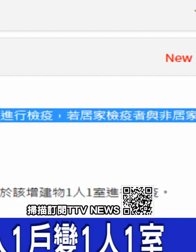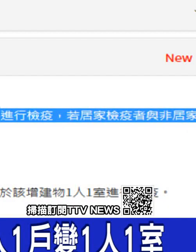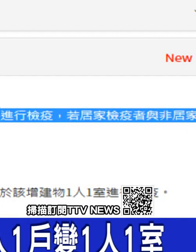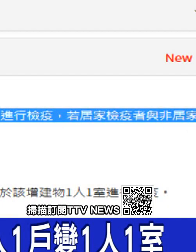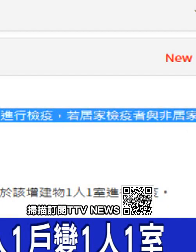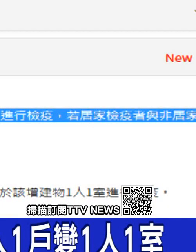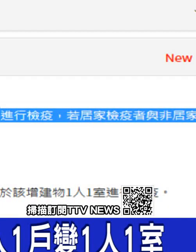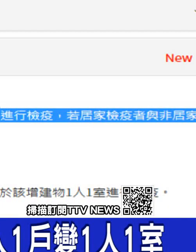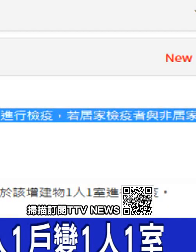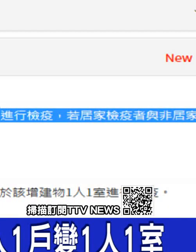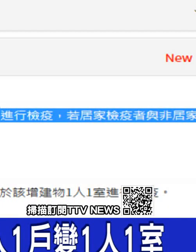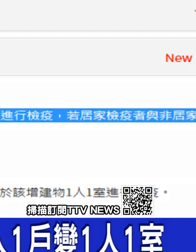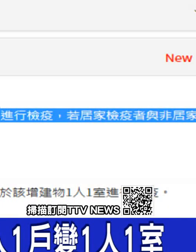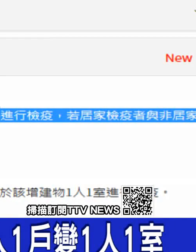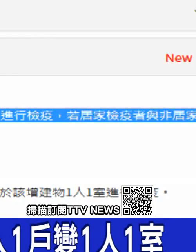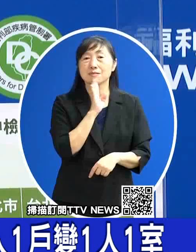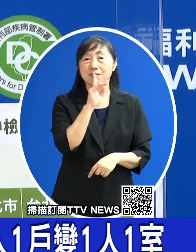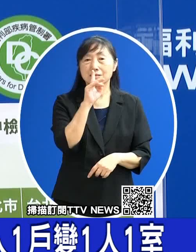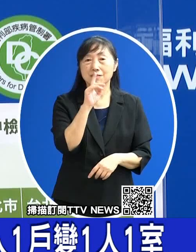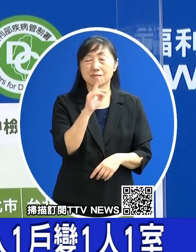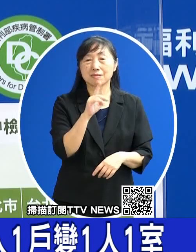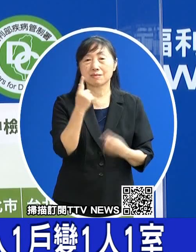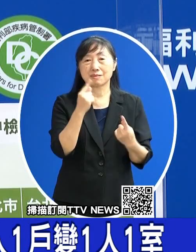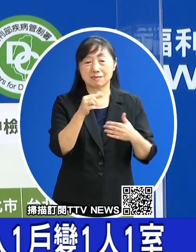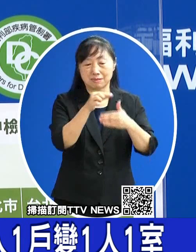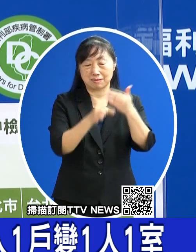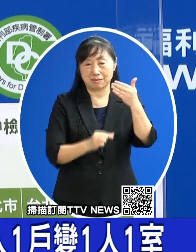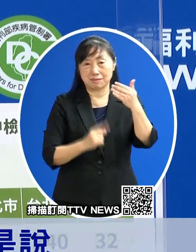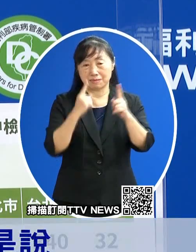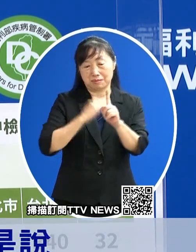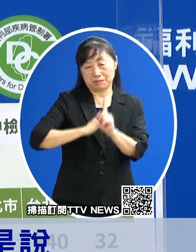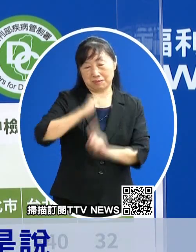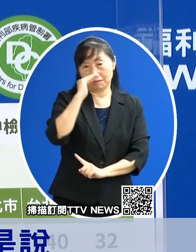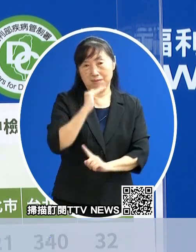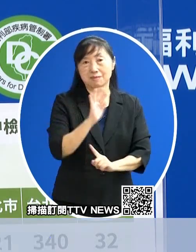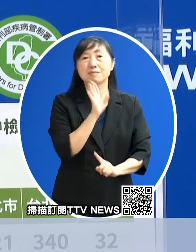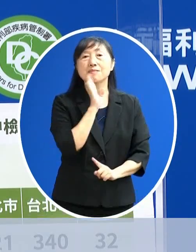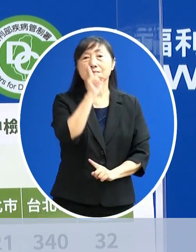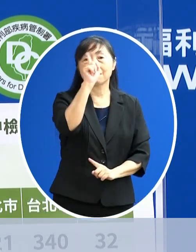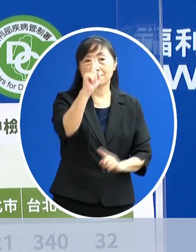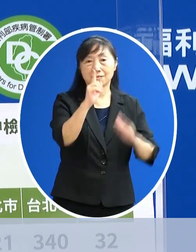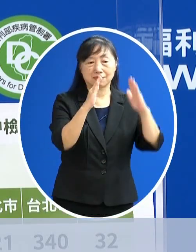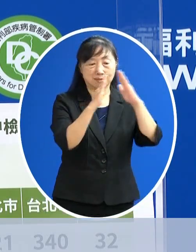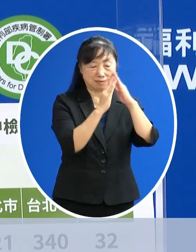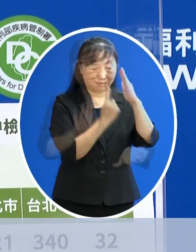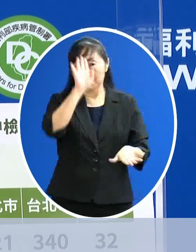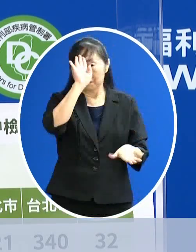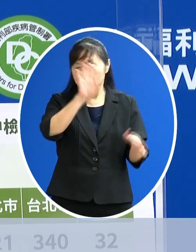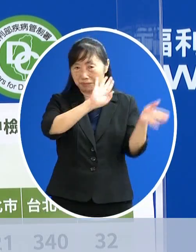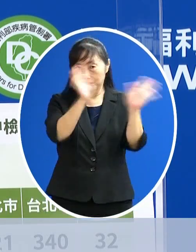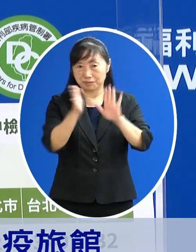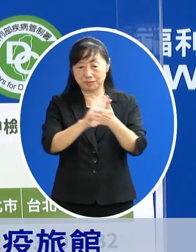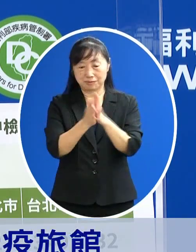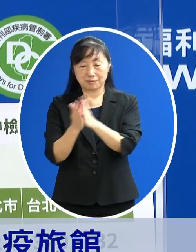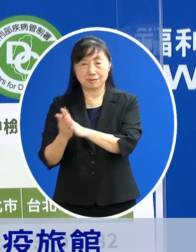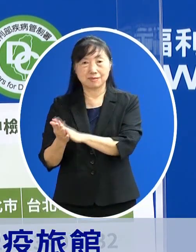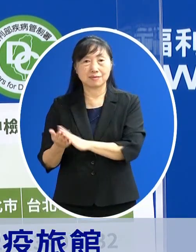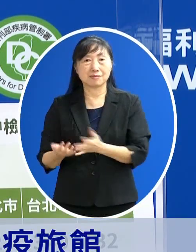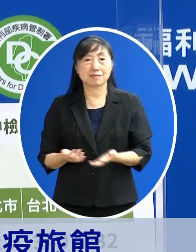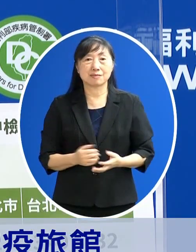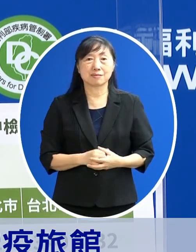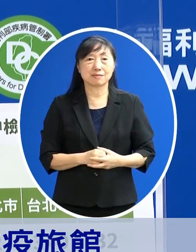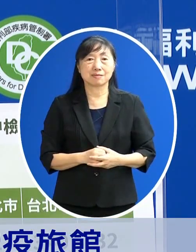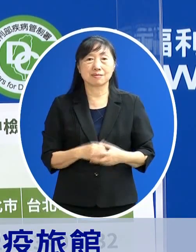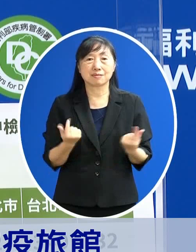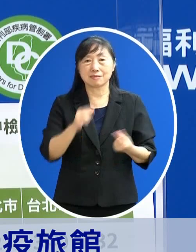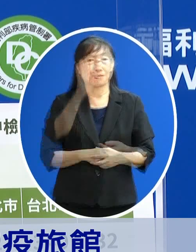改为一人一室，标准再放宽。 我们当然要顾及，就是说哈，这疫情持续在变化，不能就是说把我们的